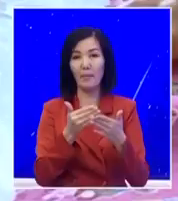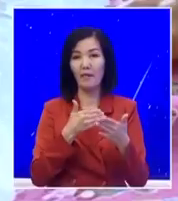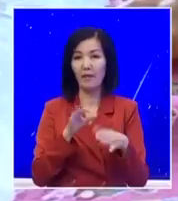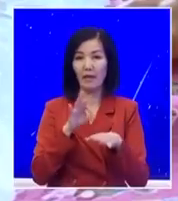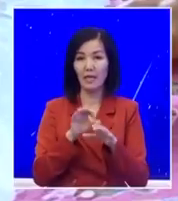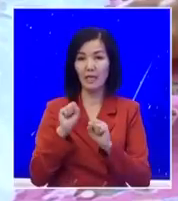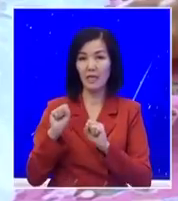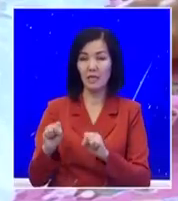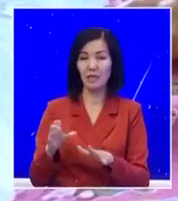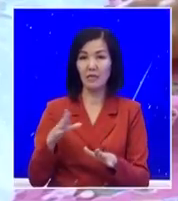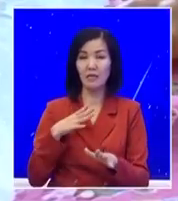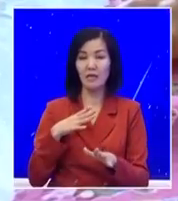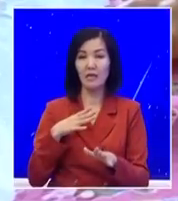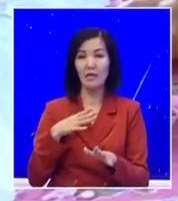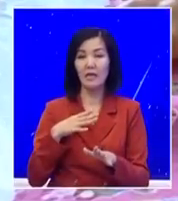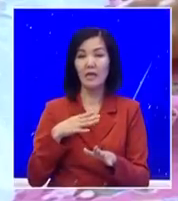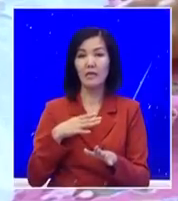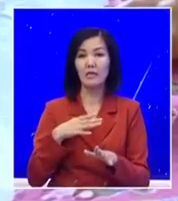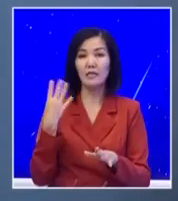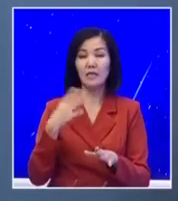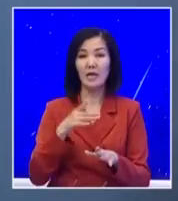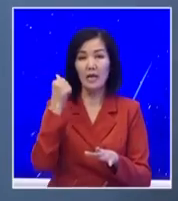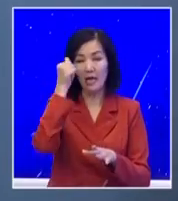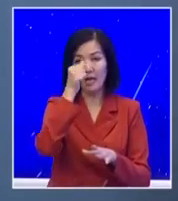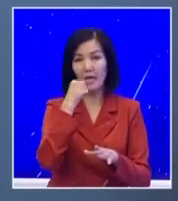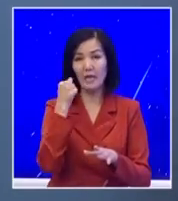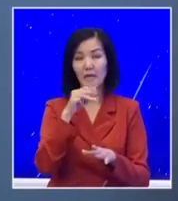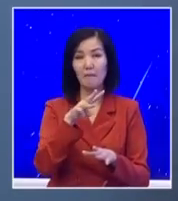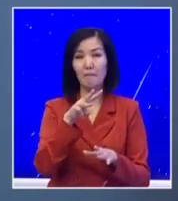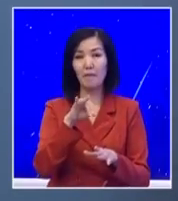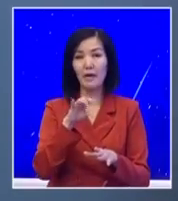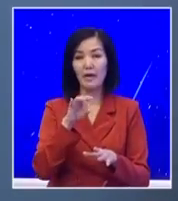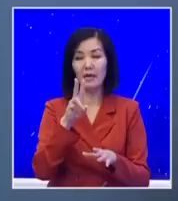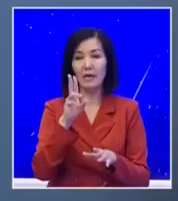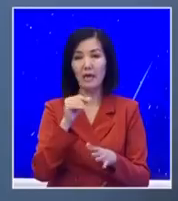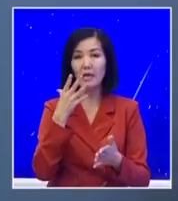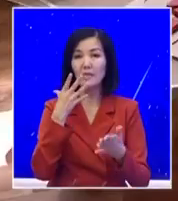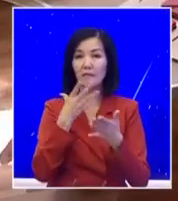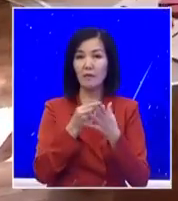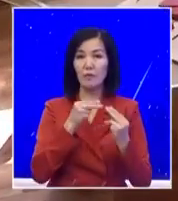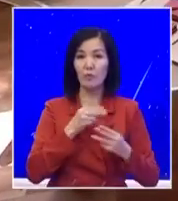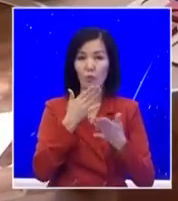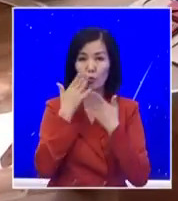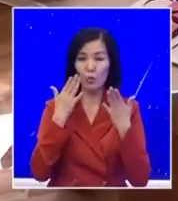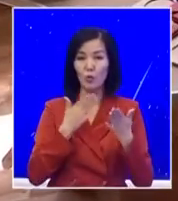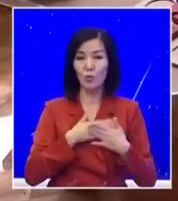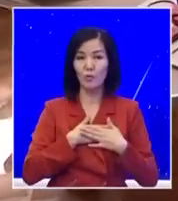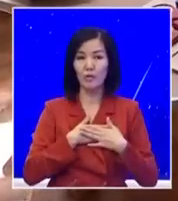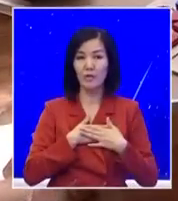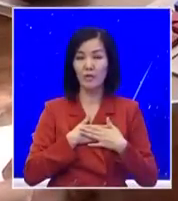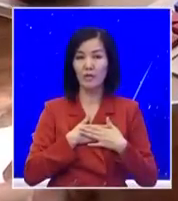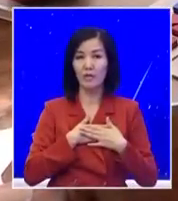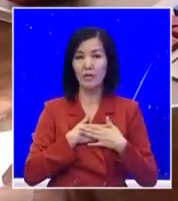заболеваний и отклонений в развитии ребенка. На протяжении 40 лет Майра Умарова остается преданной не только своему делу, но и месту работы,